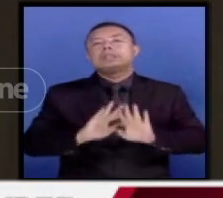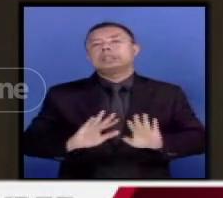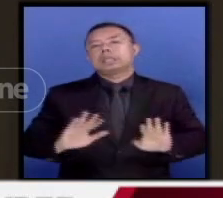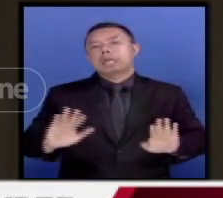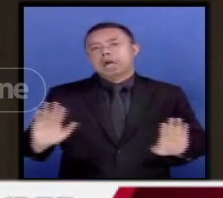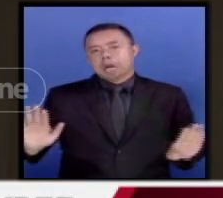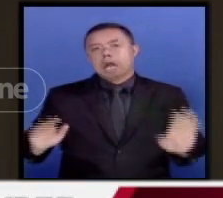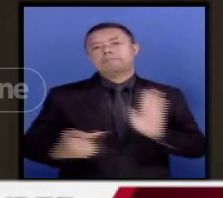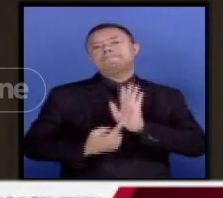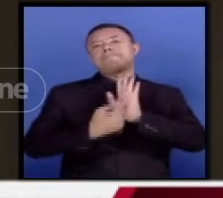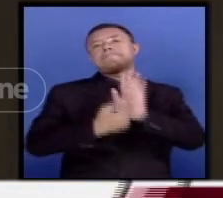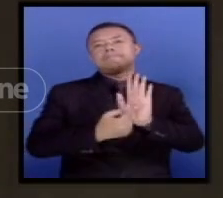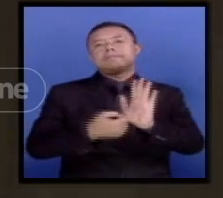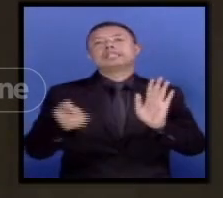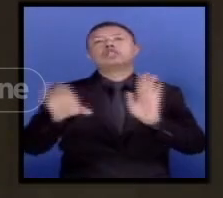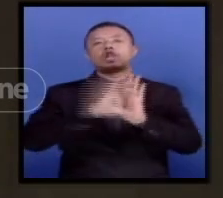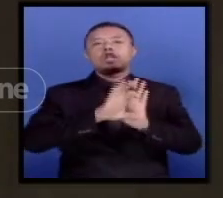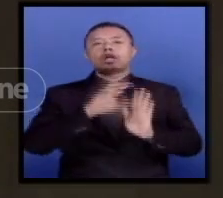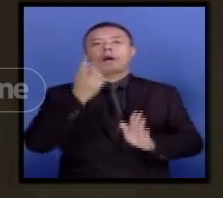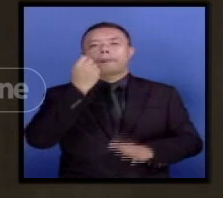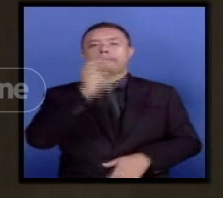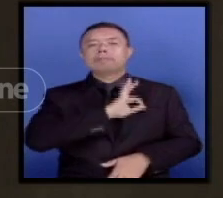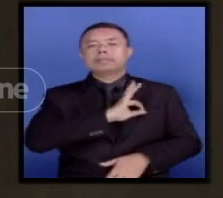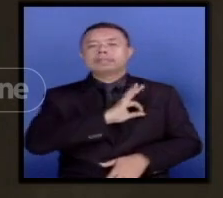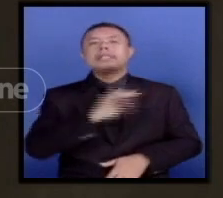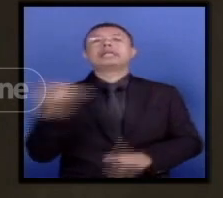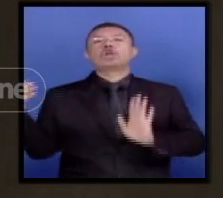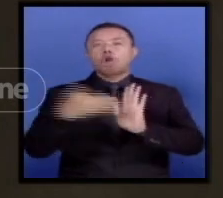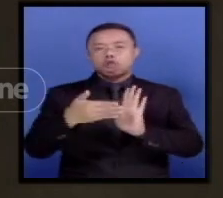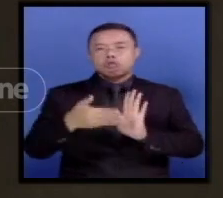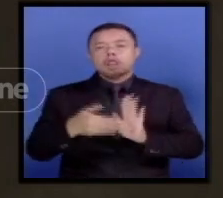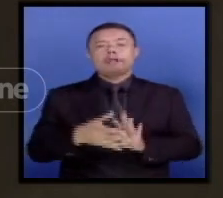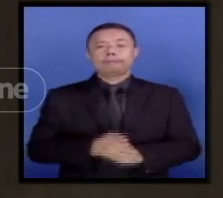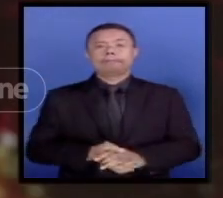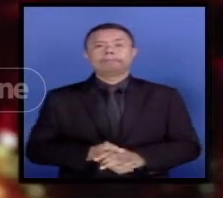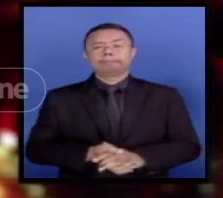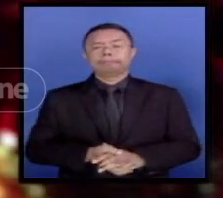diberikan oleh contoh oleh Presiden itu merupakan acuan yang utama.